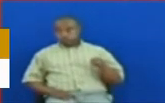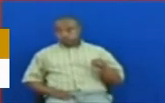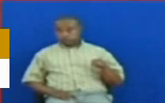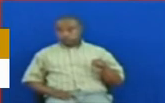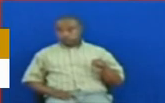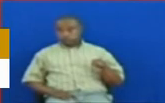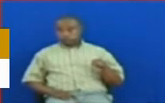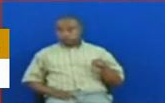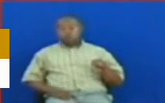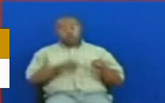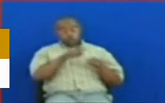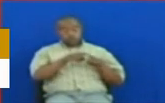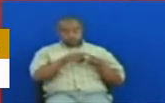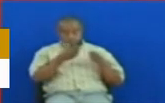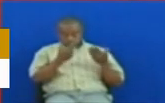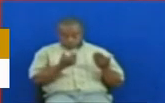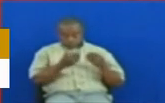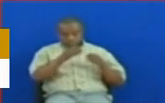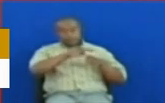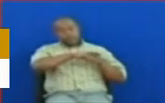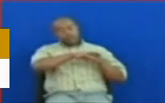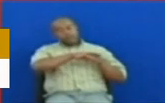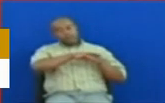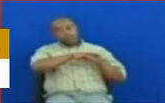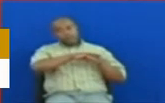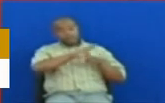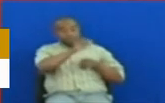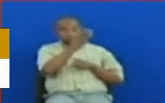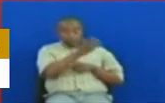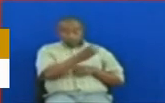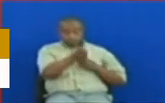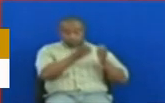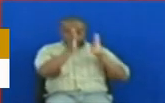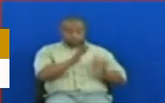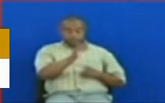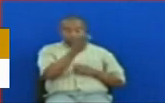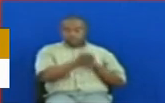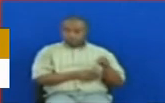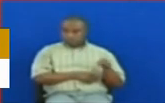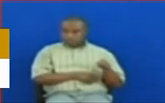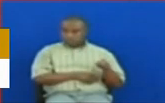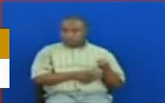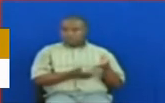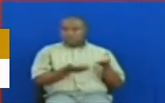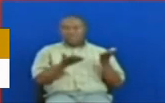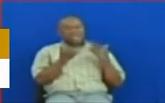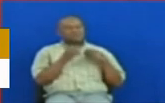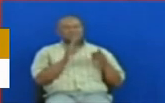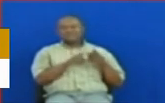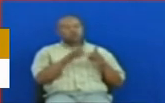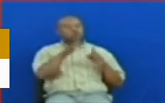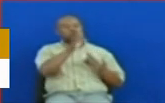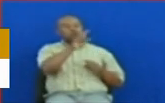anatumikia udeputy director general atatumikia miaka mitatu, hawezi tena kuwa eligible